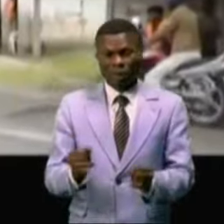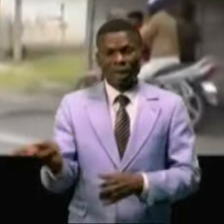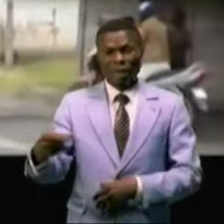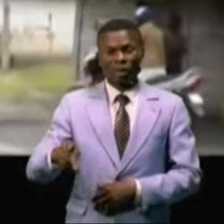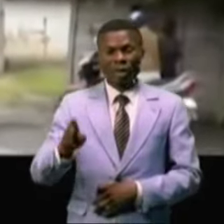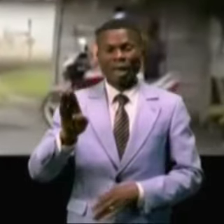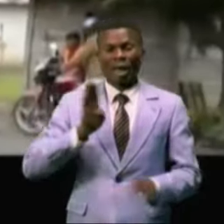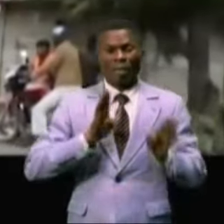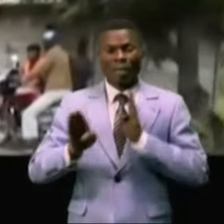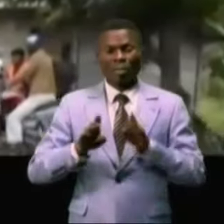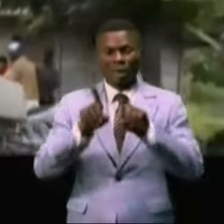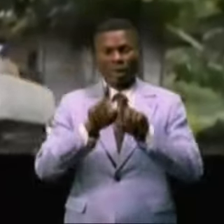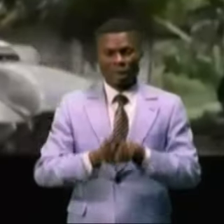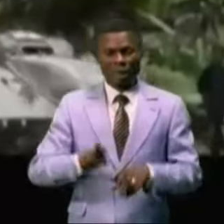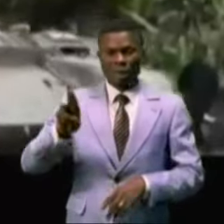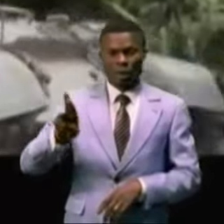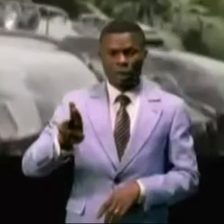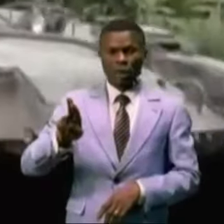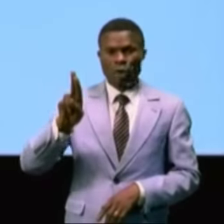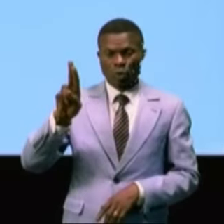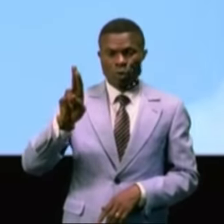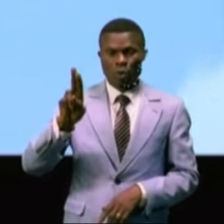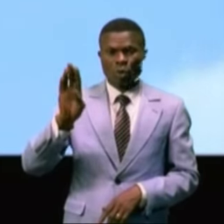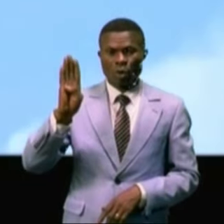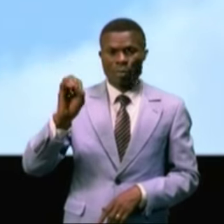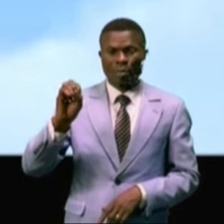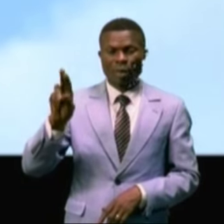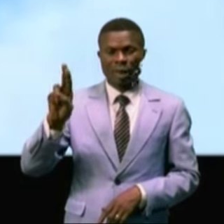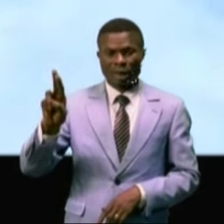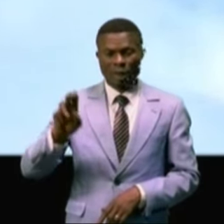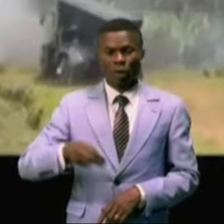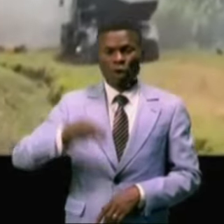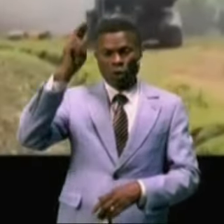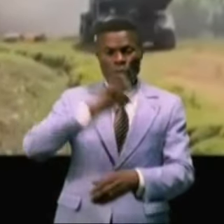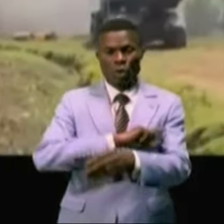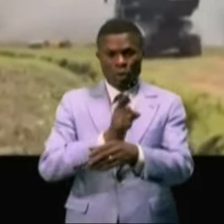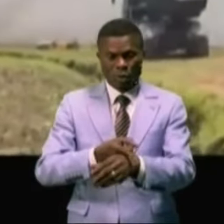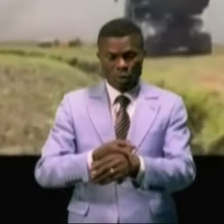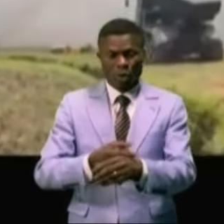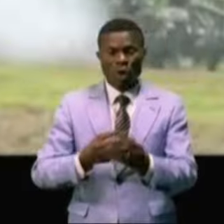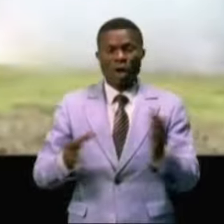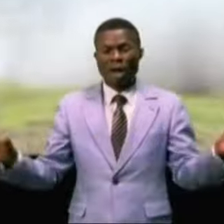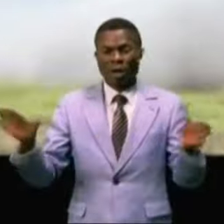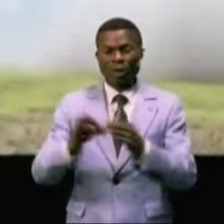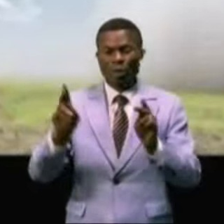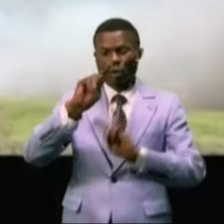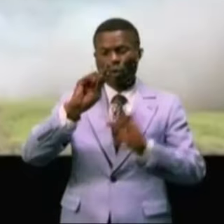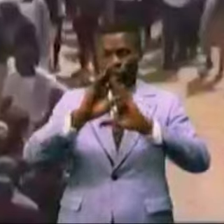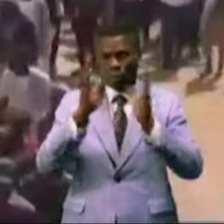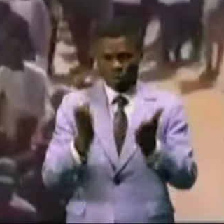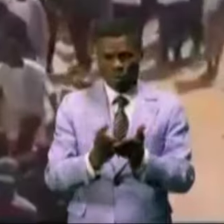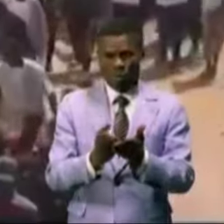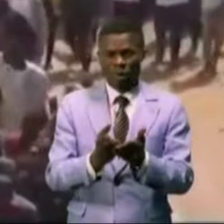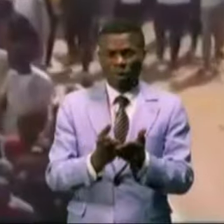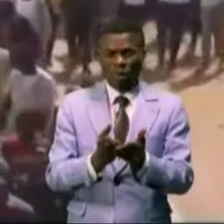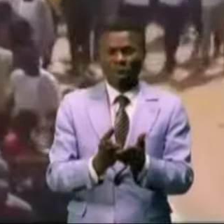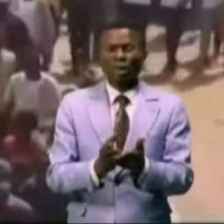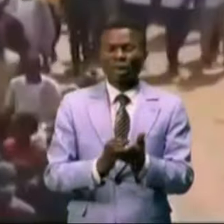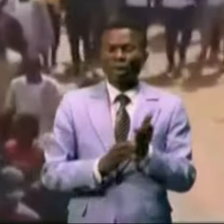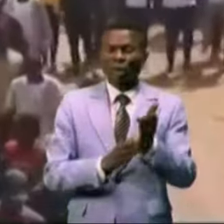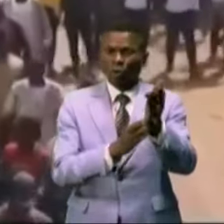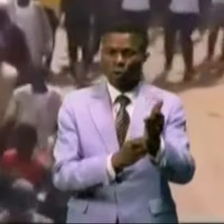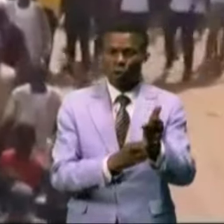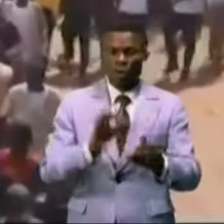et Lubero, dans la province du Nord Kivu, a consterné des forces vives de la nation, au premier rang desquelles s'aligne Vision